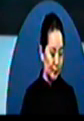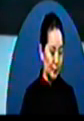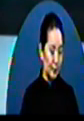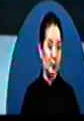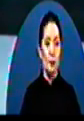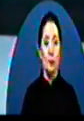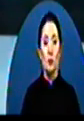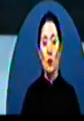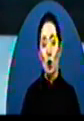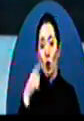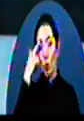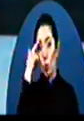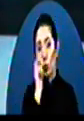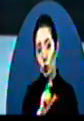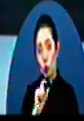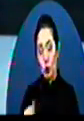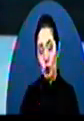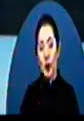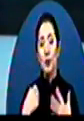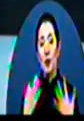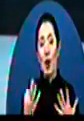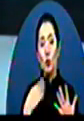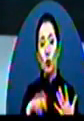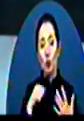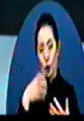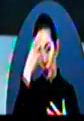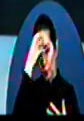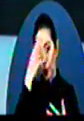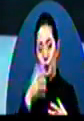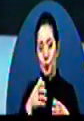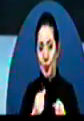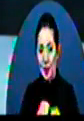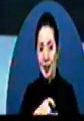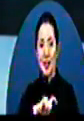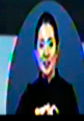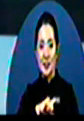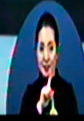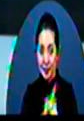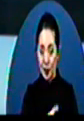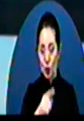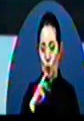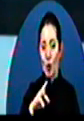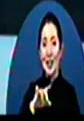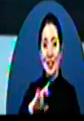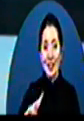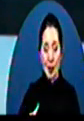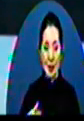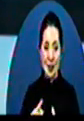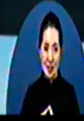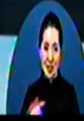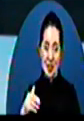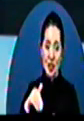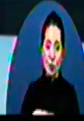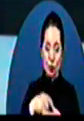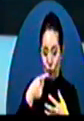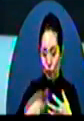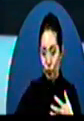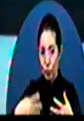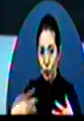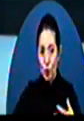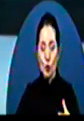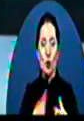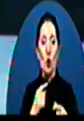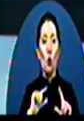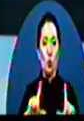дүмгийн жил 8 дахь удаага төр барих эрхээ эдлэх гэж байна. Улсын хурлын сонгуульд Монгол Ардын намаас нэр дэвшигчд өнөөдөр нэр дэвшигчийн үнэмлэхээ авч